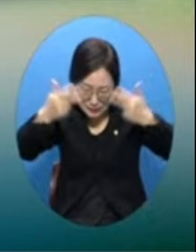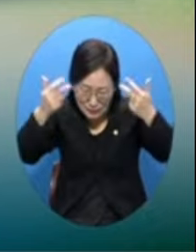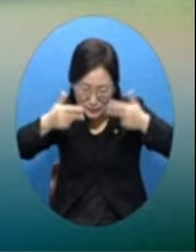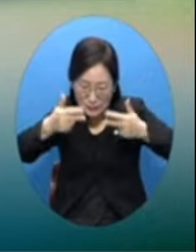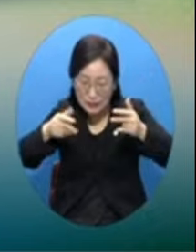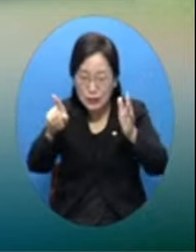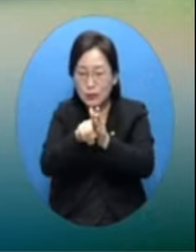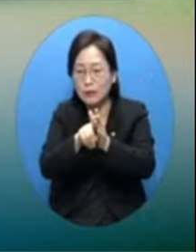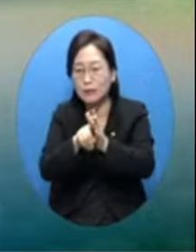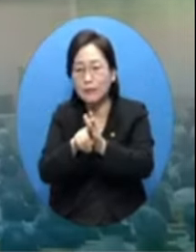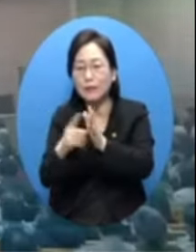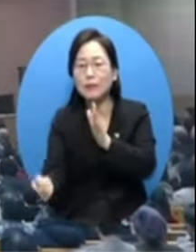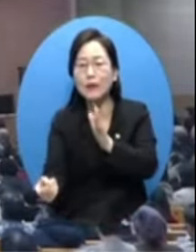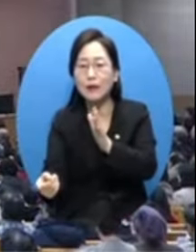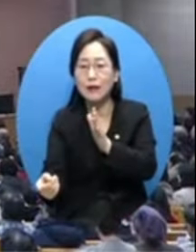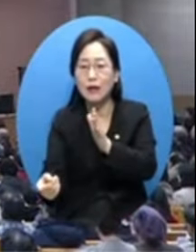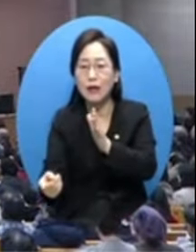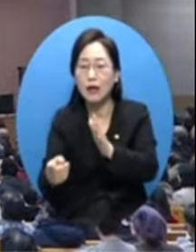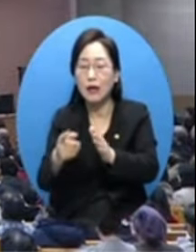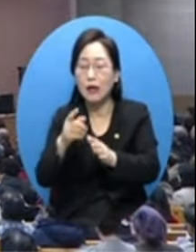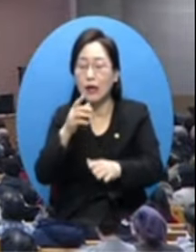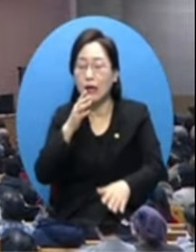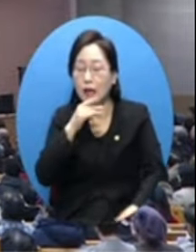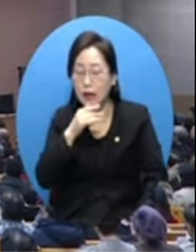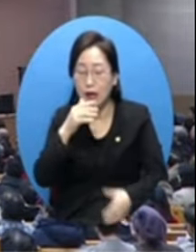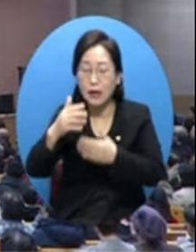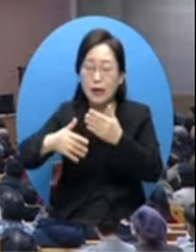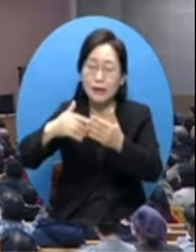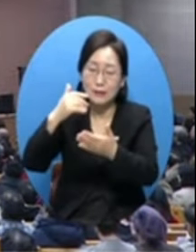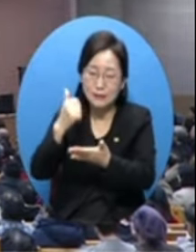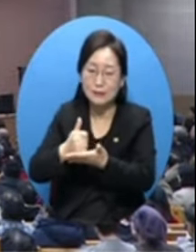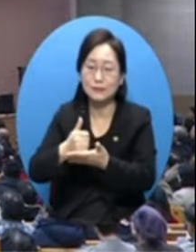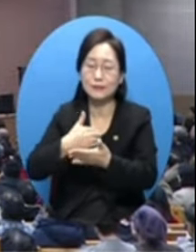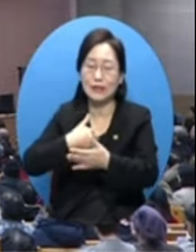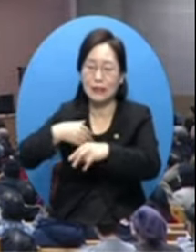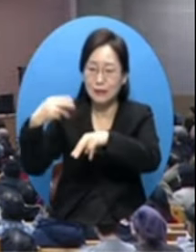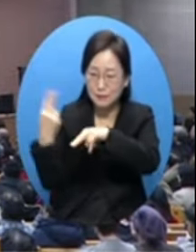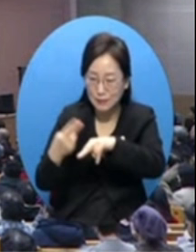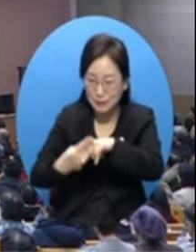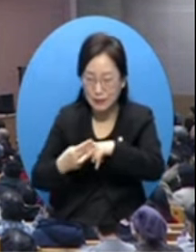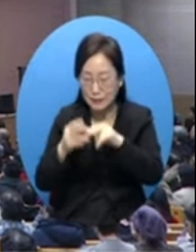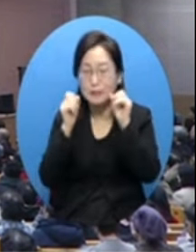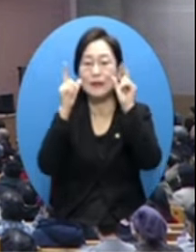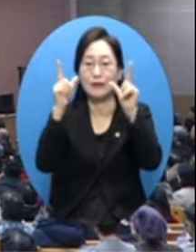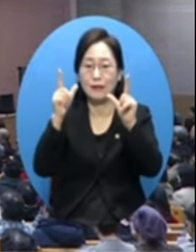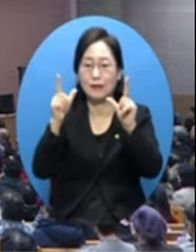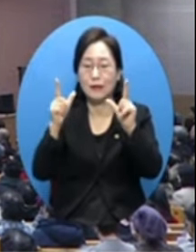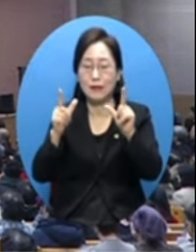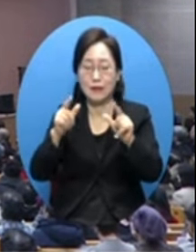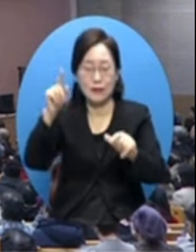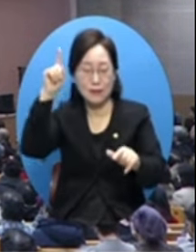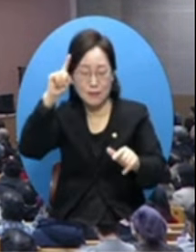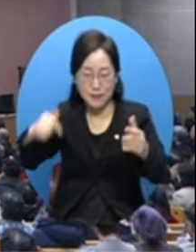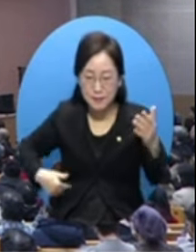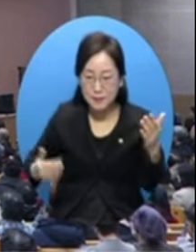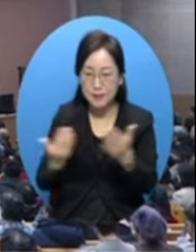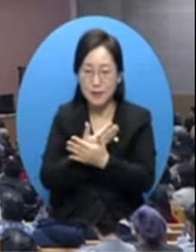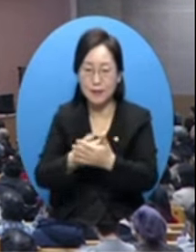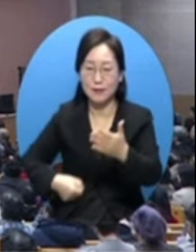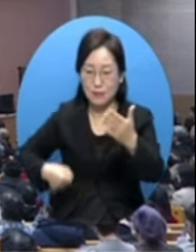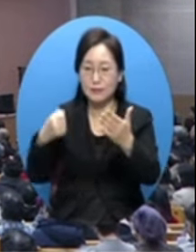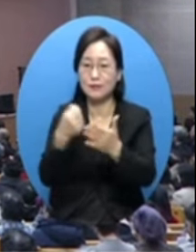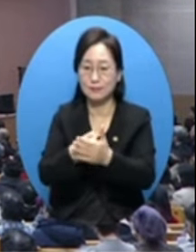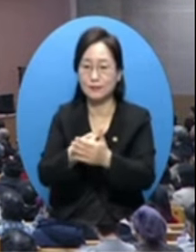믿음 생활을 소홀했던 것을 하나님이 아시고 하나님의 저를 채찍질 하셨다는 걸 알게 되었습니다 철저히 회개하고 그때 결심을